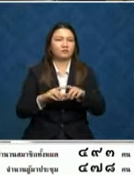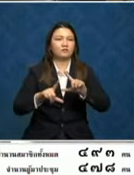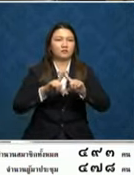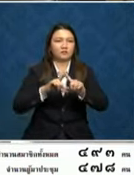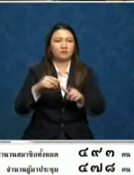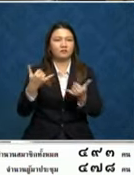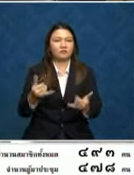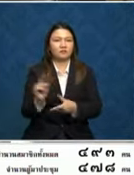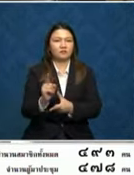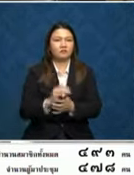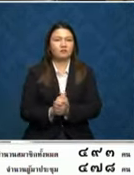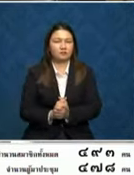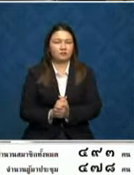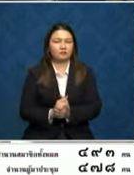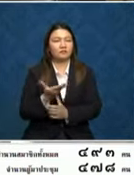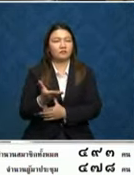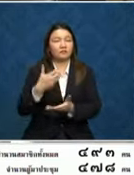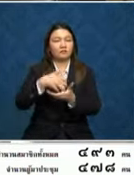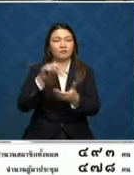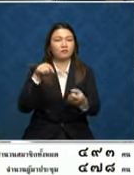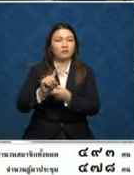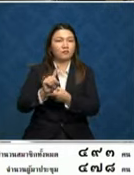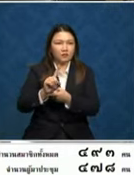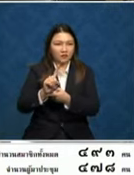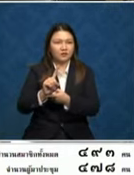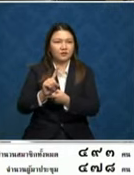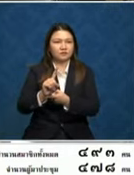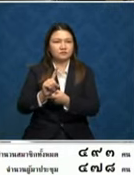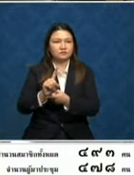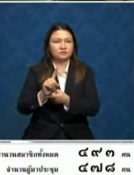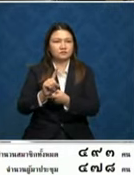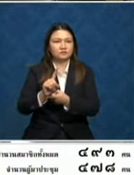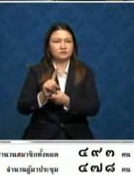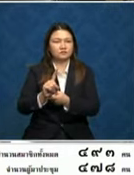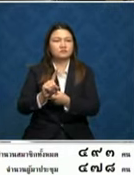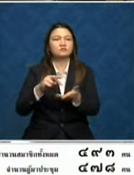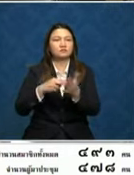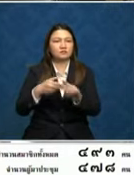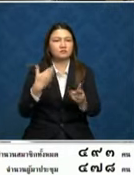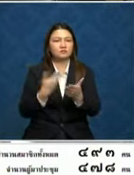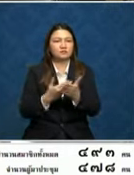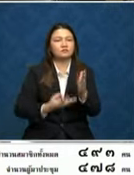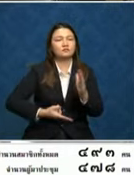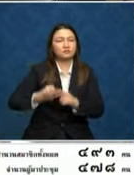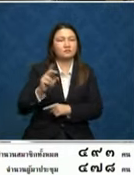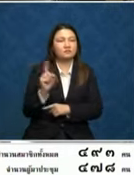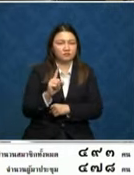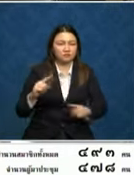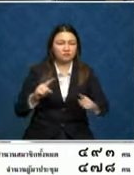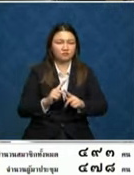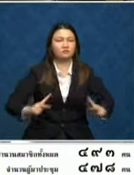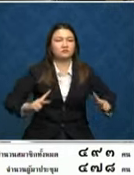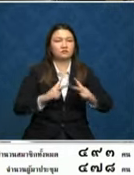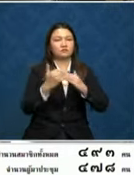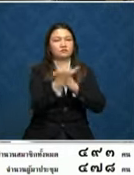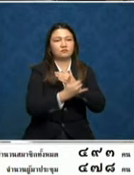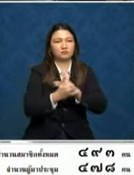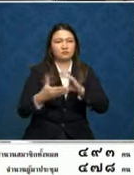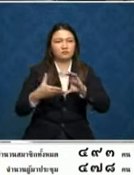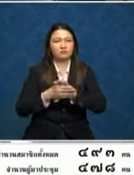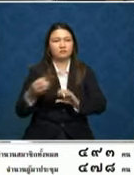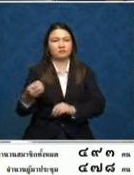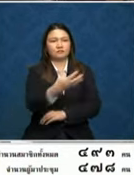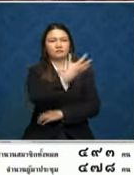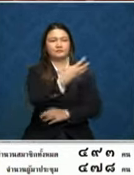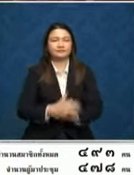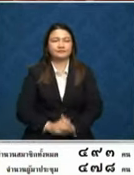วันนี้ค่ะดิฉันขอร่วมอภิปรายค่ะเพื่อเสนอเหตุผลและความจำเป็นในการตัดลดงบประมาณของกระทรวงการต่างประเทศค่ะขอสไลด์ขึ้นด้วยนะค